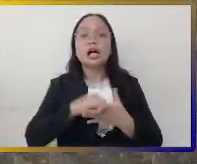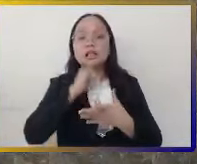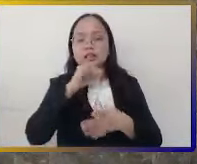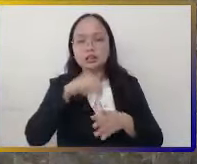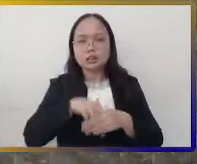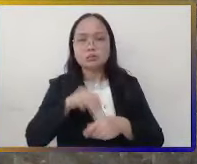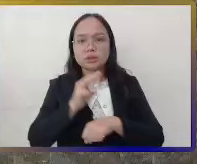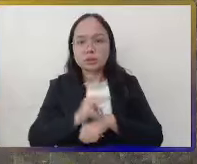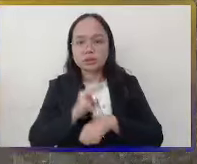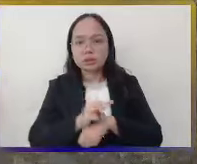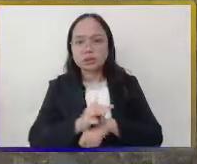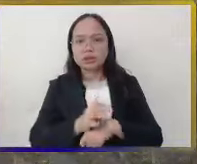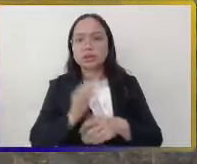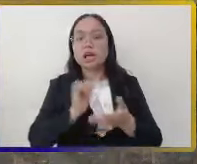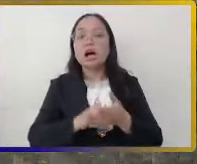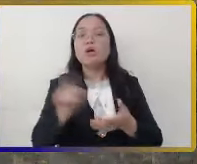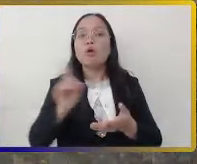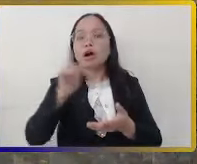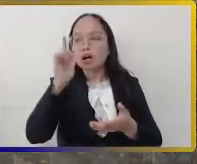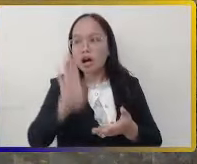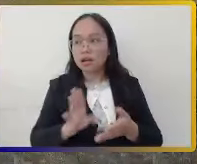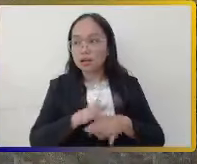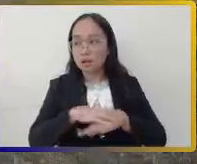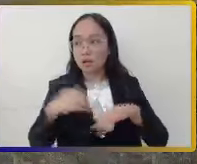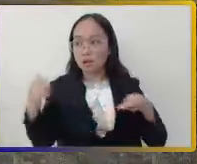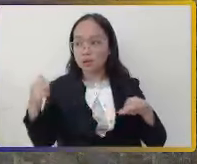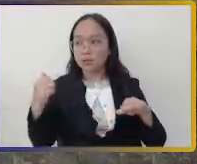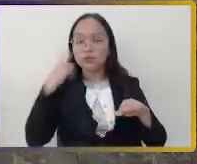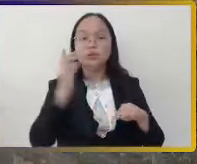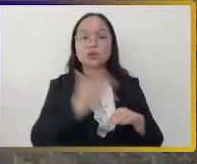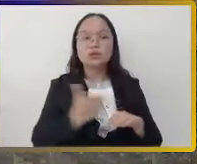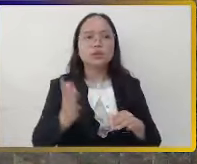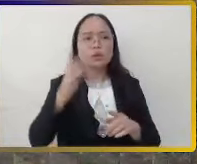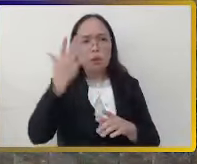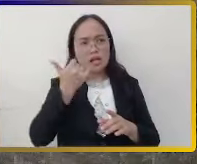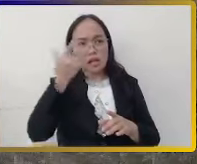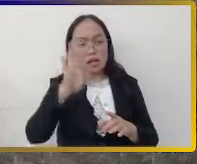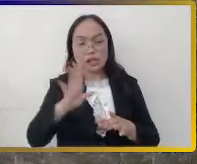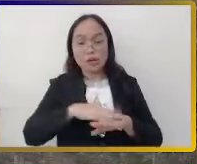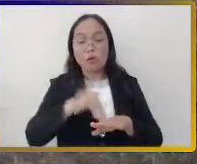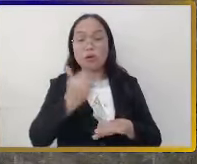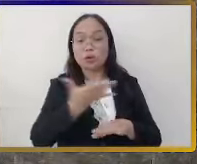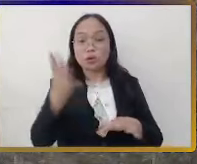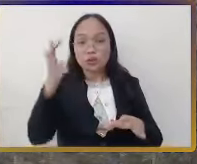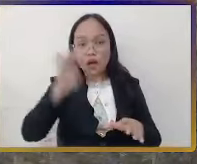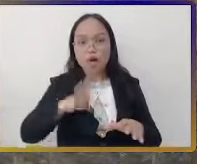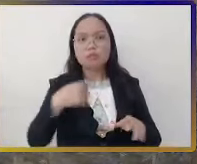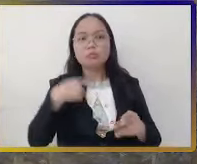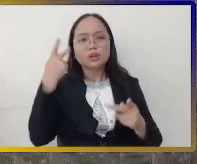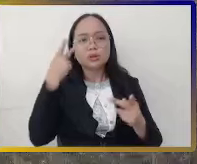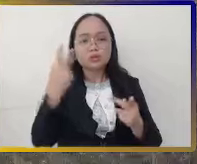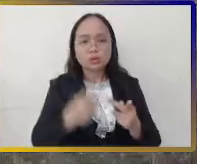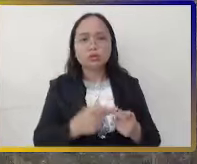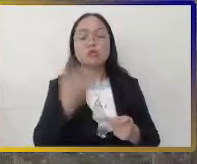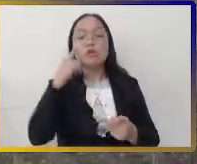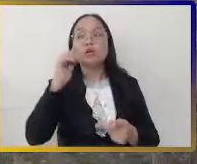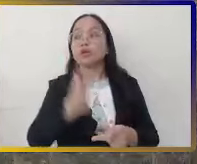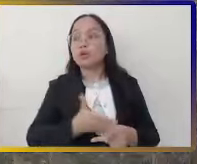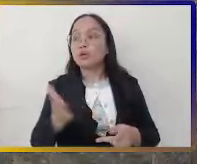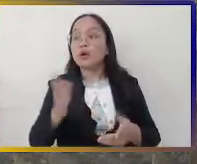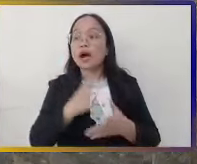kapatid. Yan yung tinawag ng Panginoon sapagkat kaya ka nilagay ng Panginoon dyan. May purpose ang Panginoon, may calling ang Panginoon sa iyo.